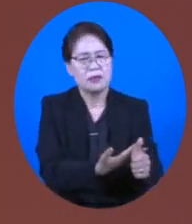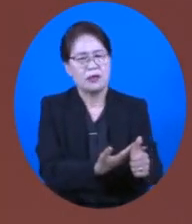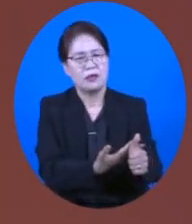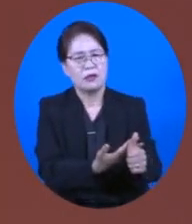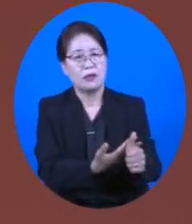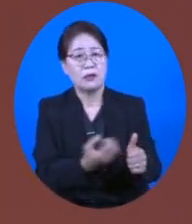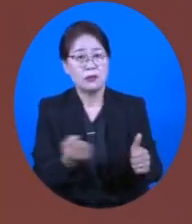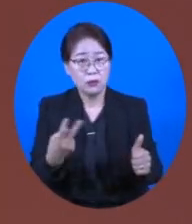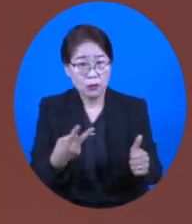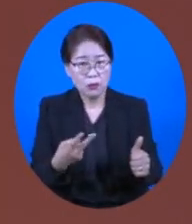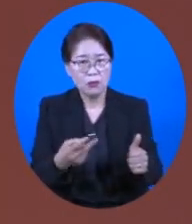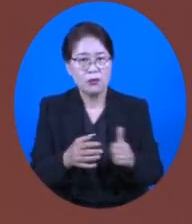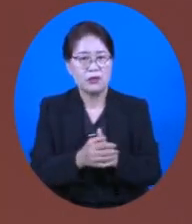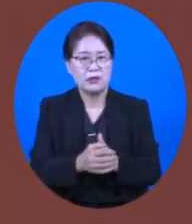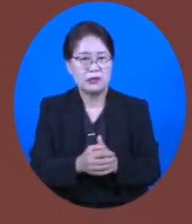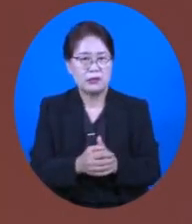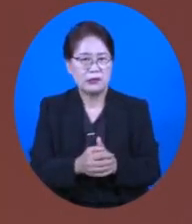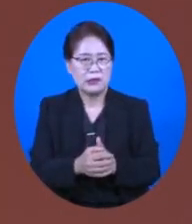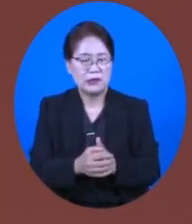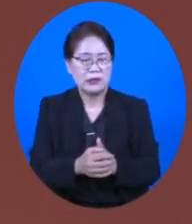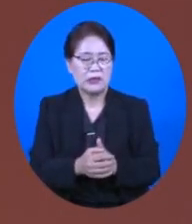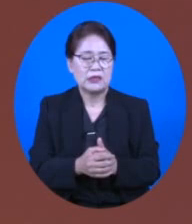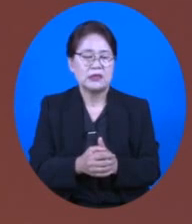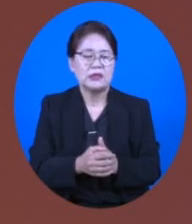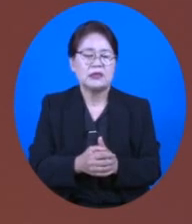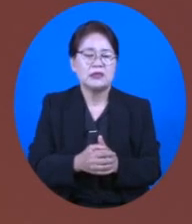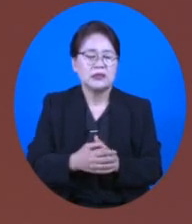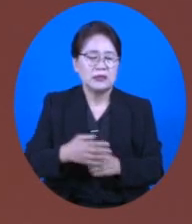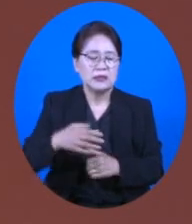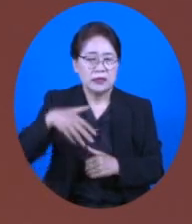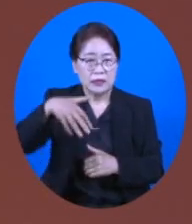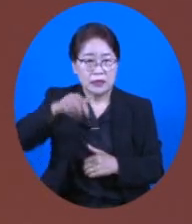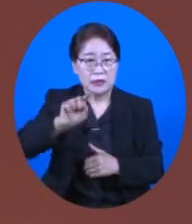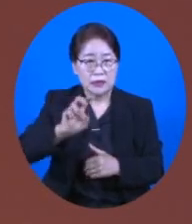다른 말로 말하면 참소한다는 말이에요.